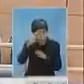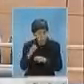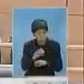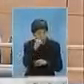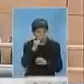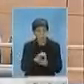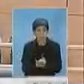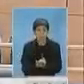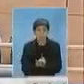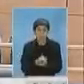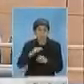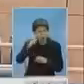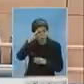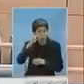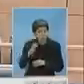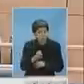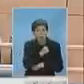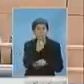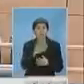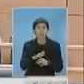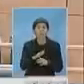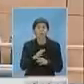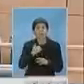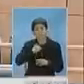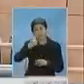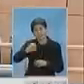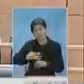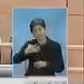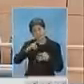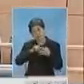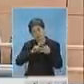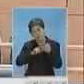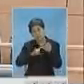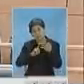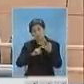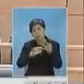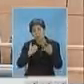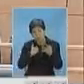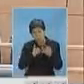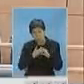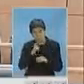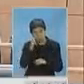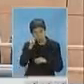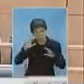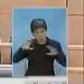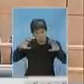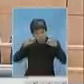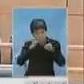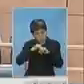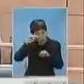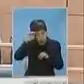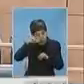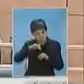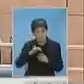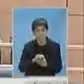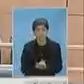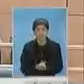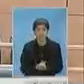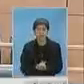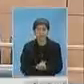นั้นยึดอำนาจแล้วก็มีเหตุผล4ข้อ 1ใน 4ข้อก็คือบอกว่ารัฐบาลพันตำรจโททักษิณทุจริต